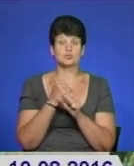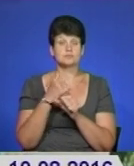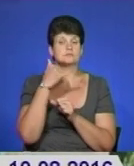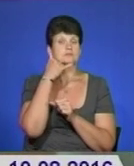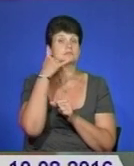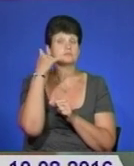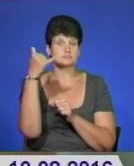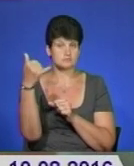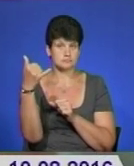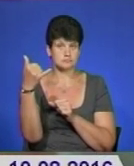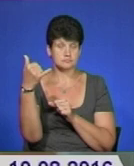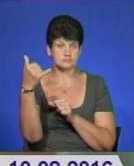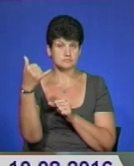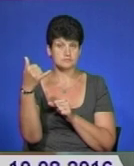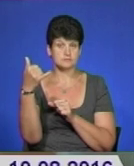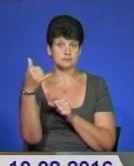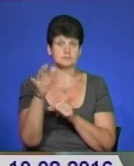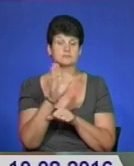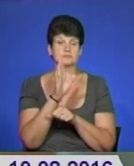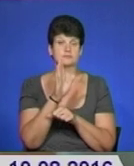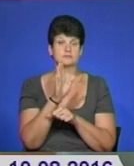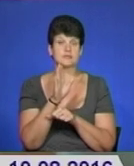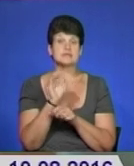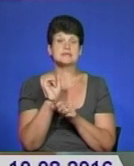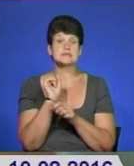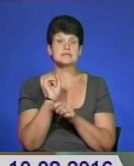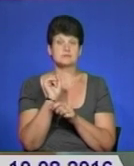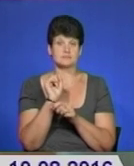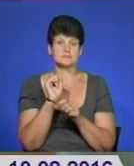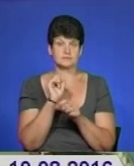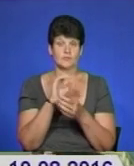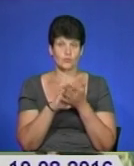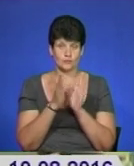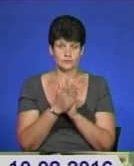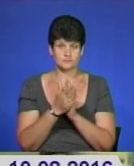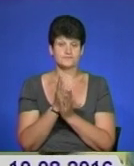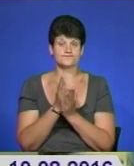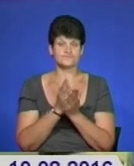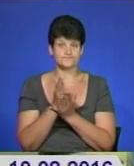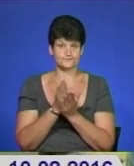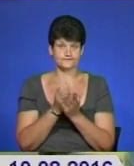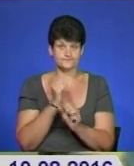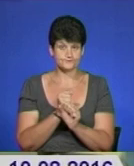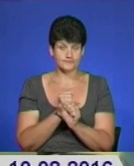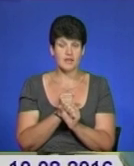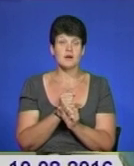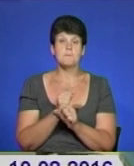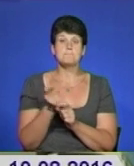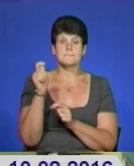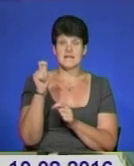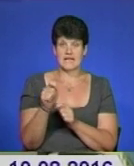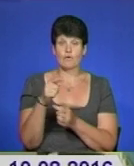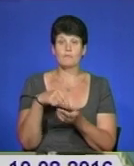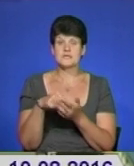дзвінок, де останній замовив вказану послугу. Після того він приїхав в місто